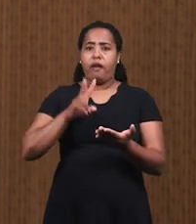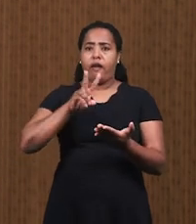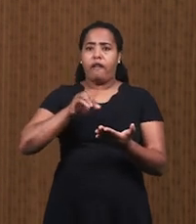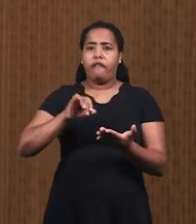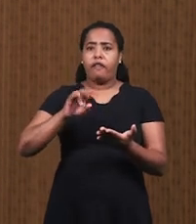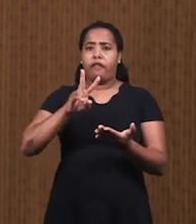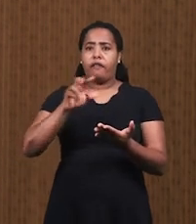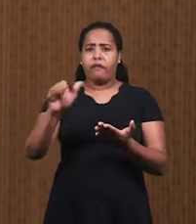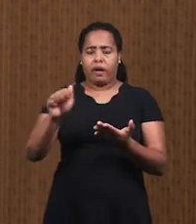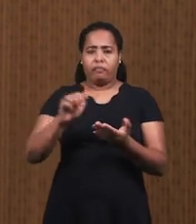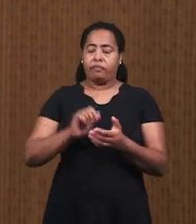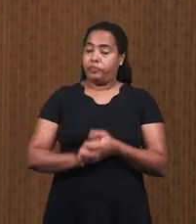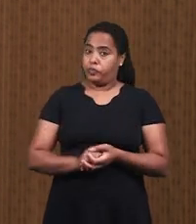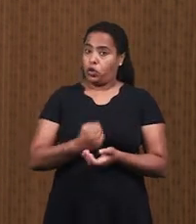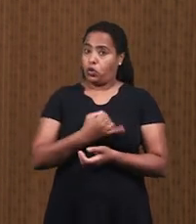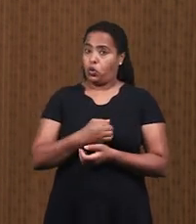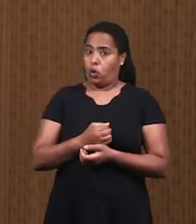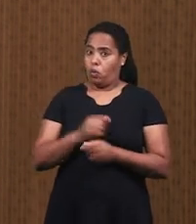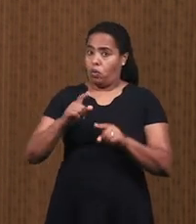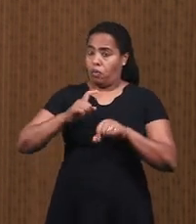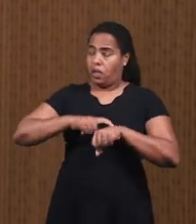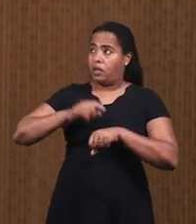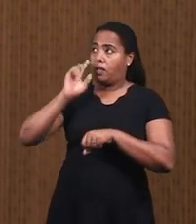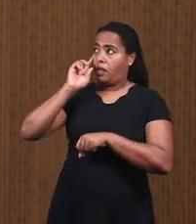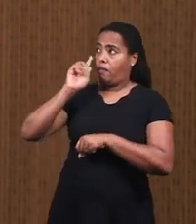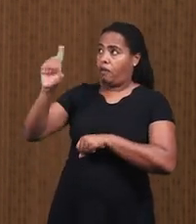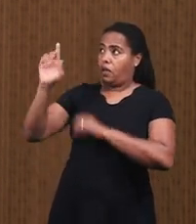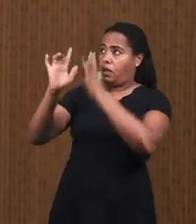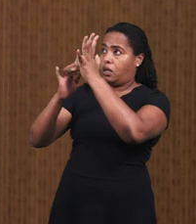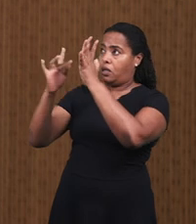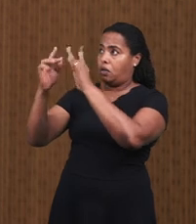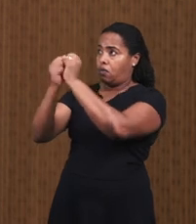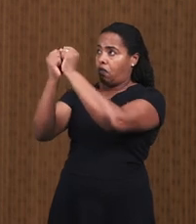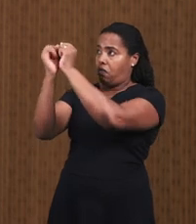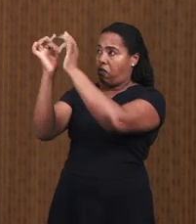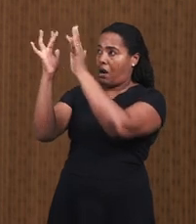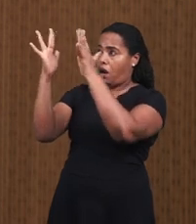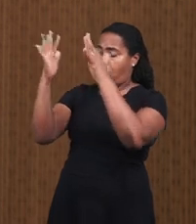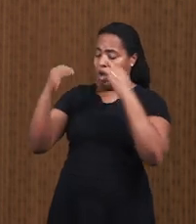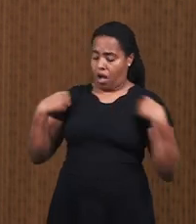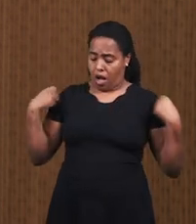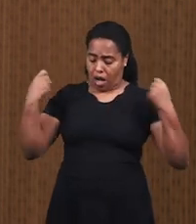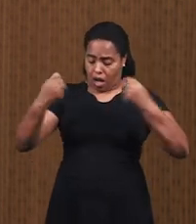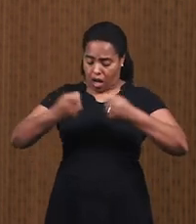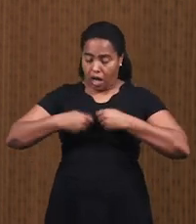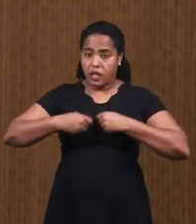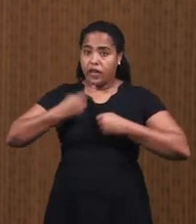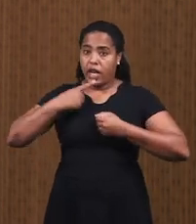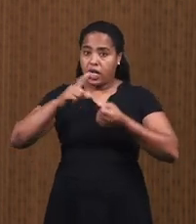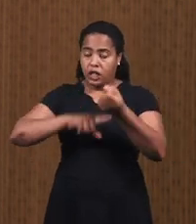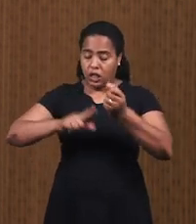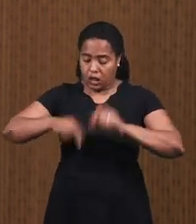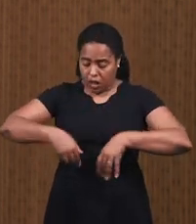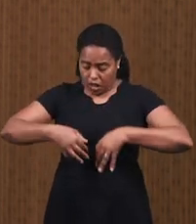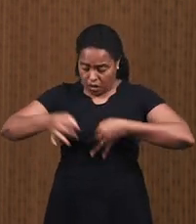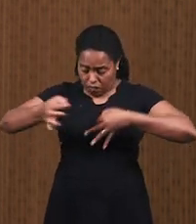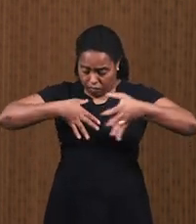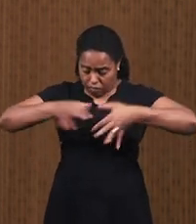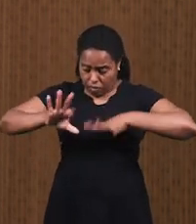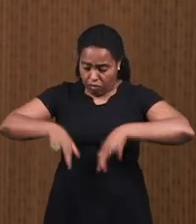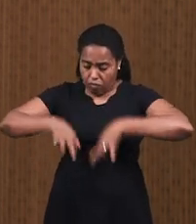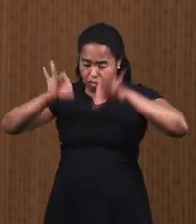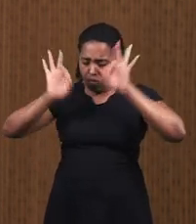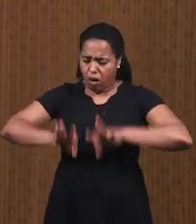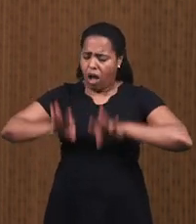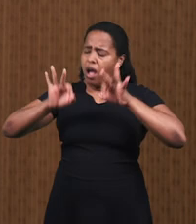книгу Откровения, когда Иоанн видит Иисуса прославленного, он увидел его в одеждах, обогренных кровью, и